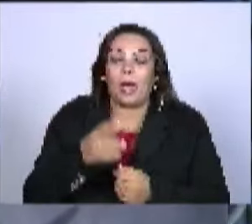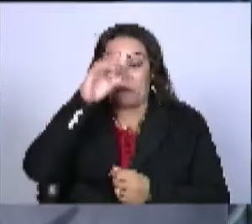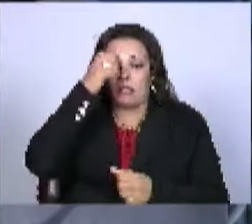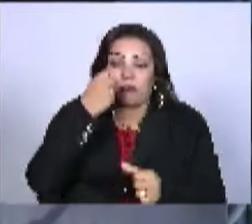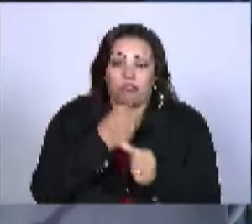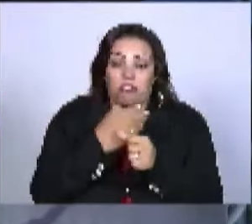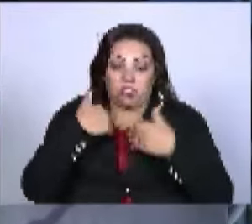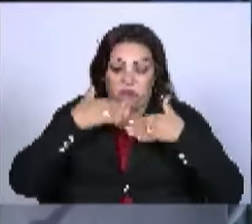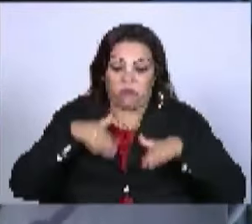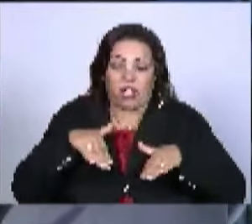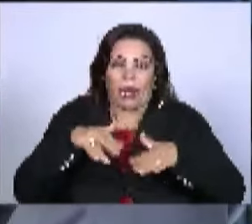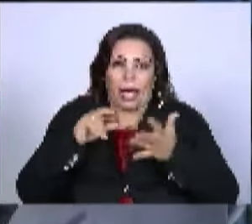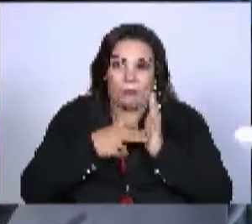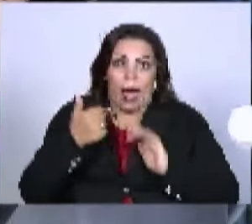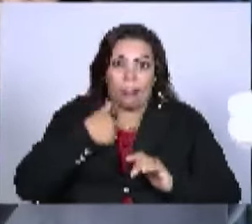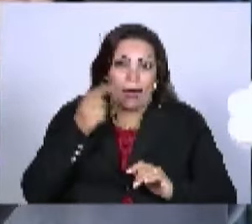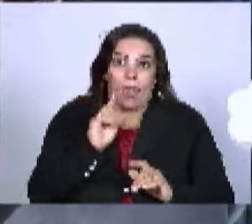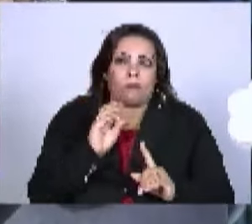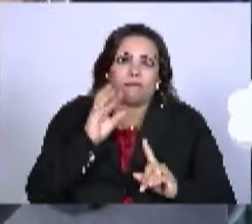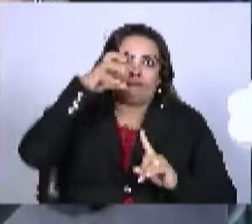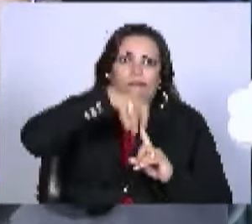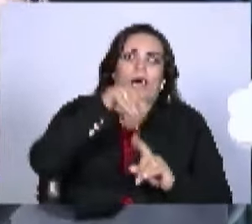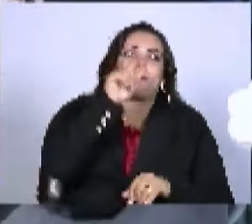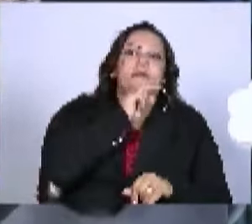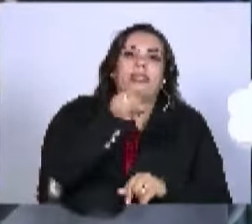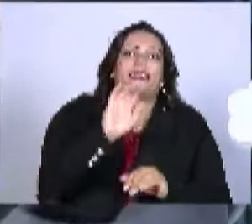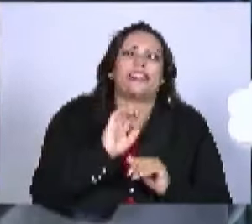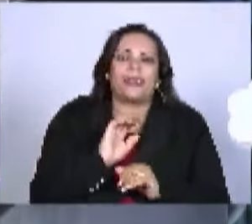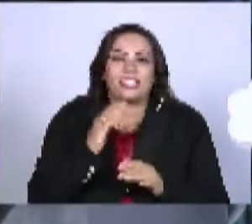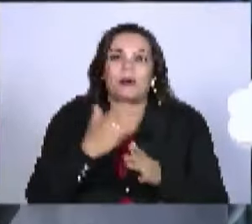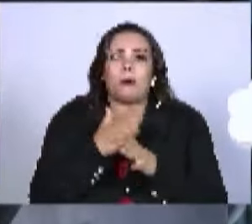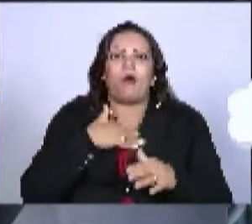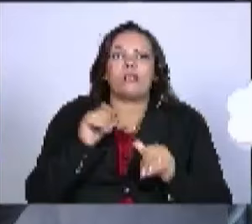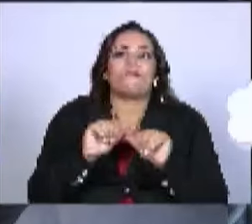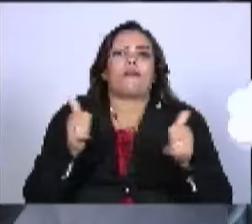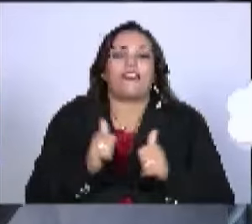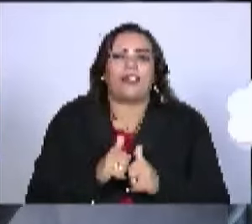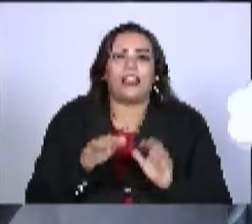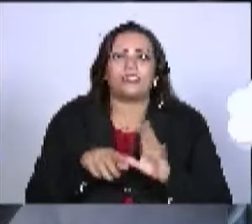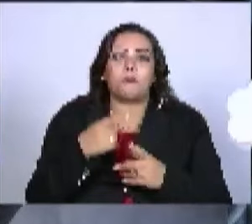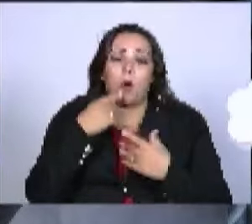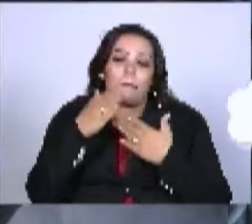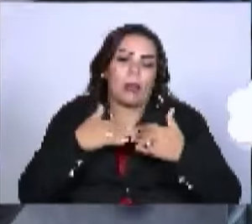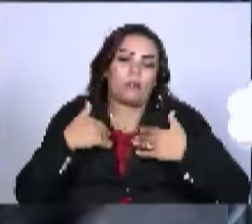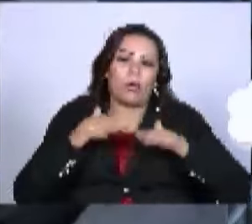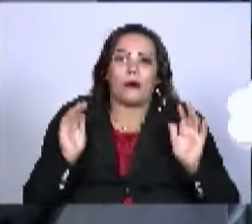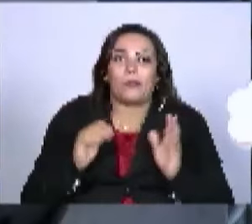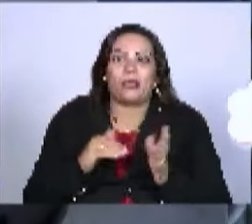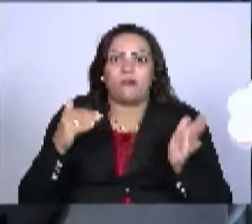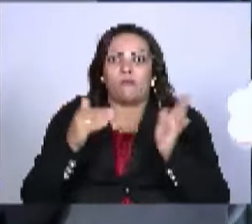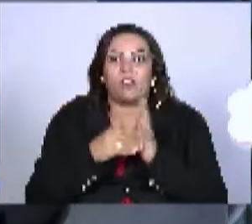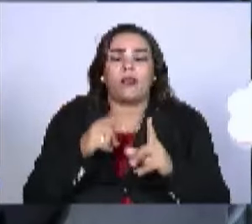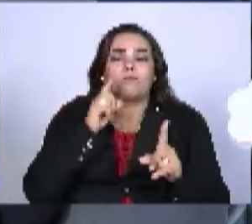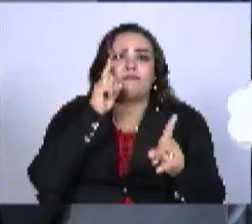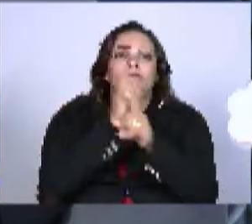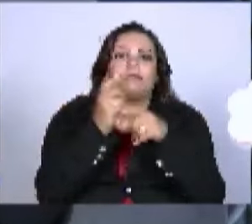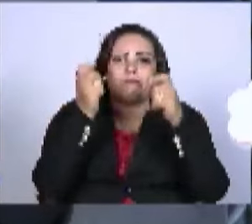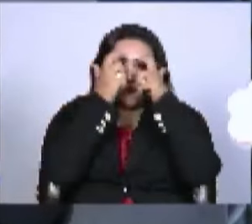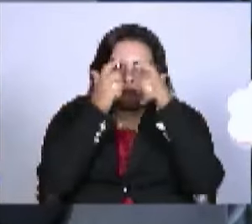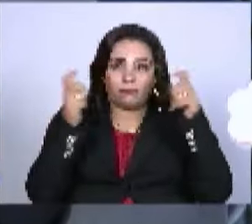بصدق للا حاجه عاييز ينفصل اه ويبرر لنفسه اللي بيعمله ولما راح قدام